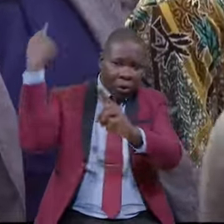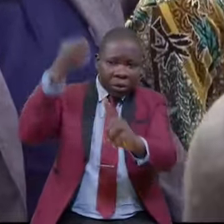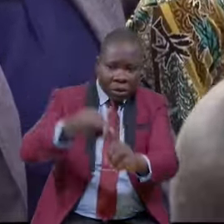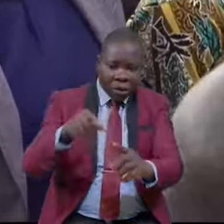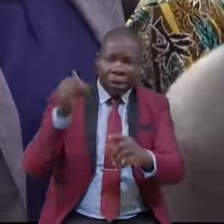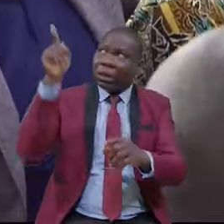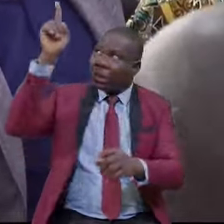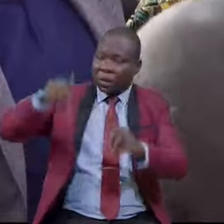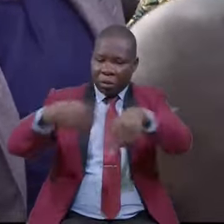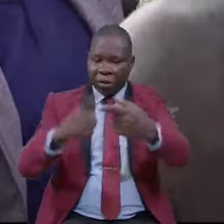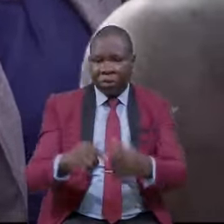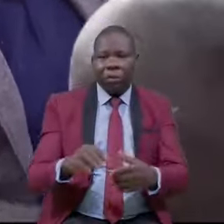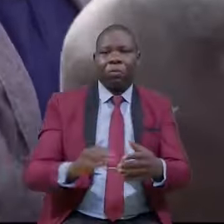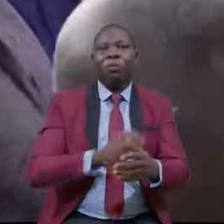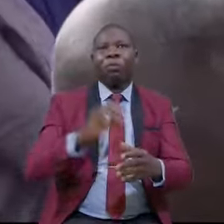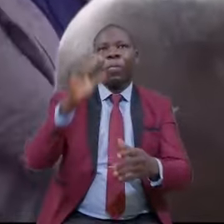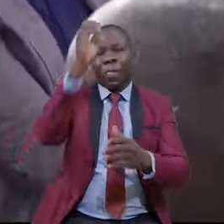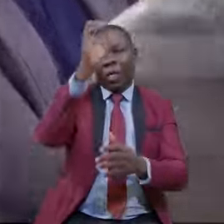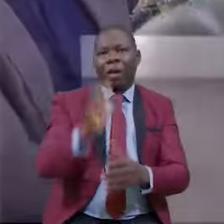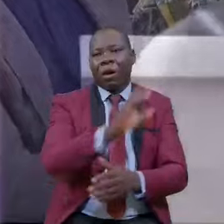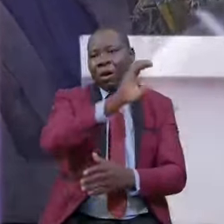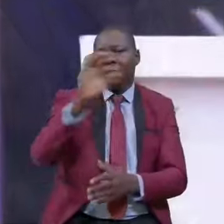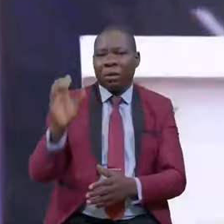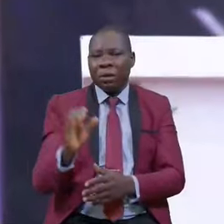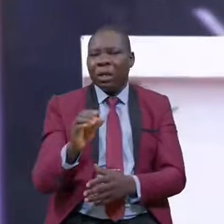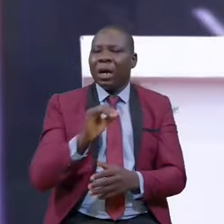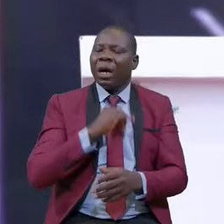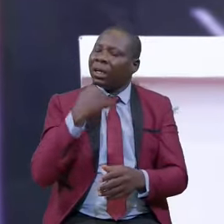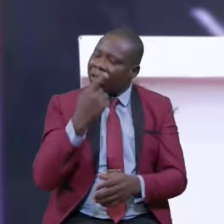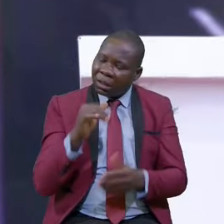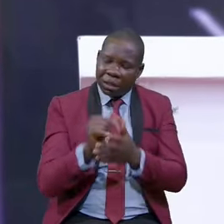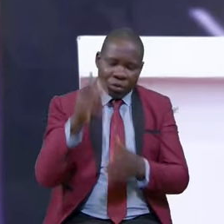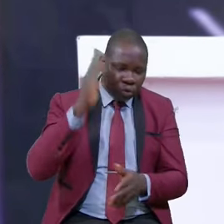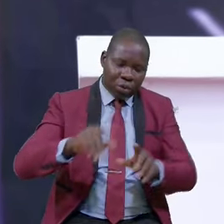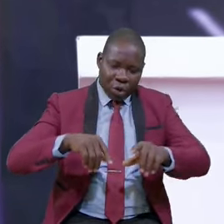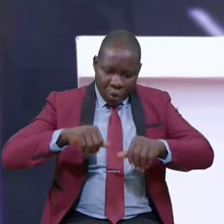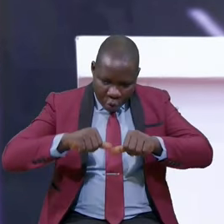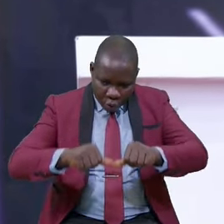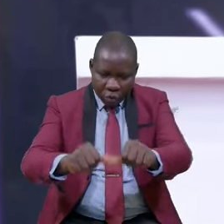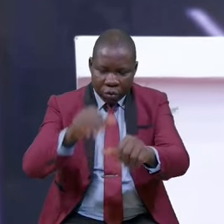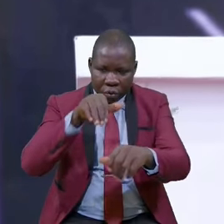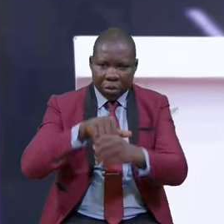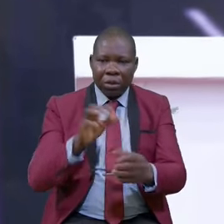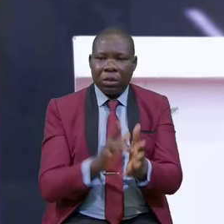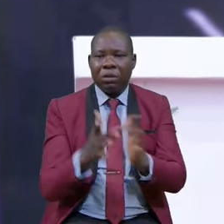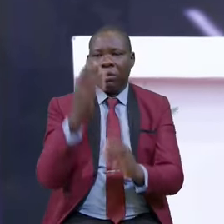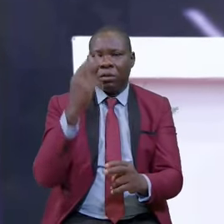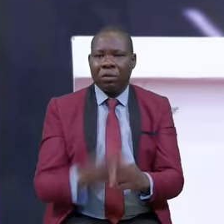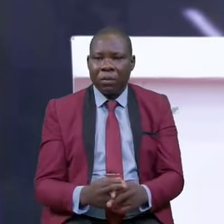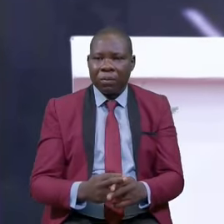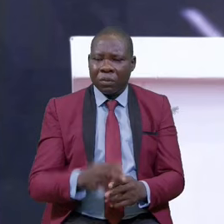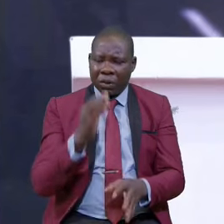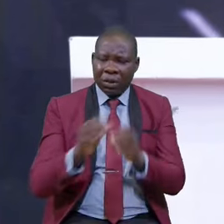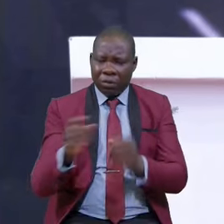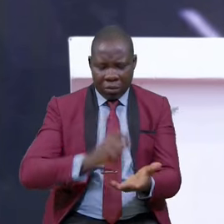continuer. If you've written in your diary, si tu avais écrit dans ton agenda ce jour